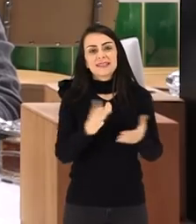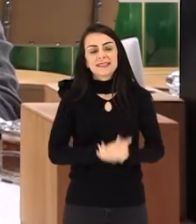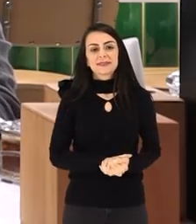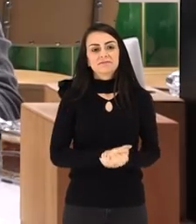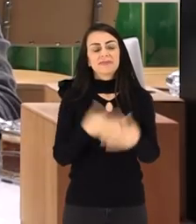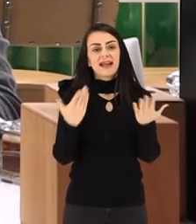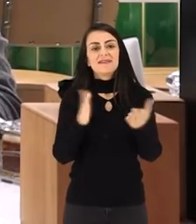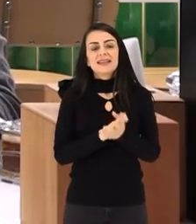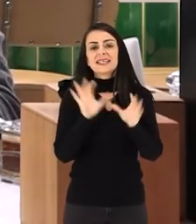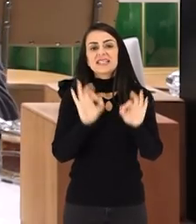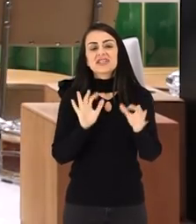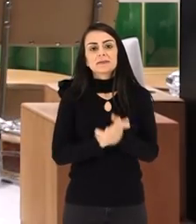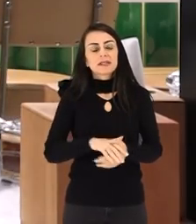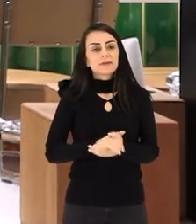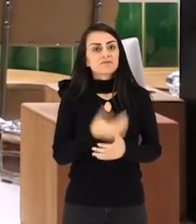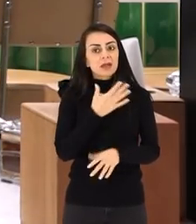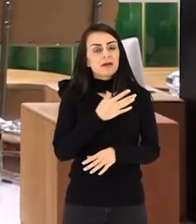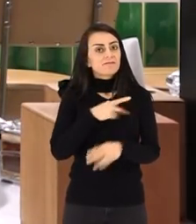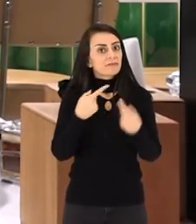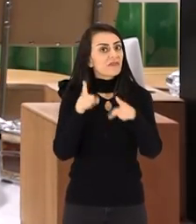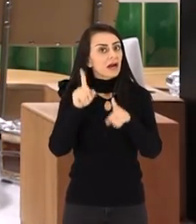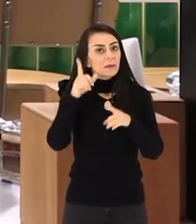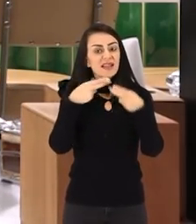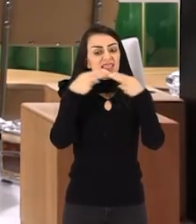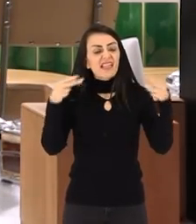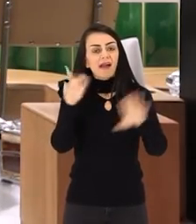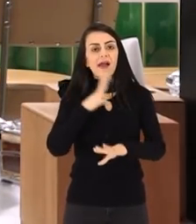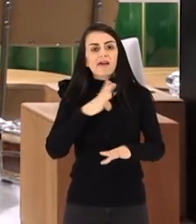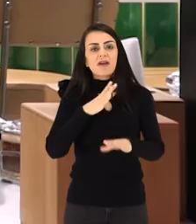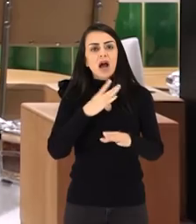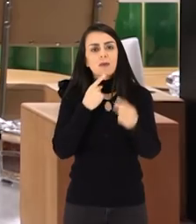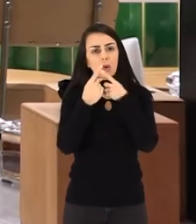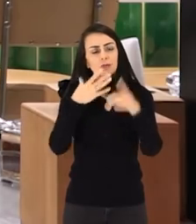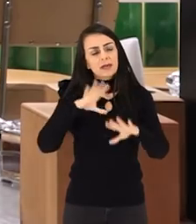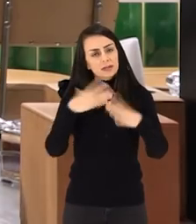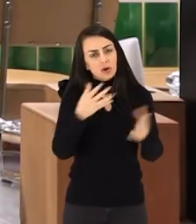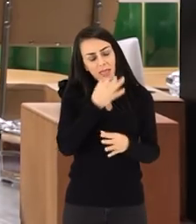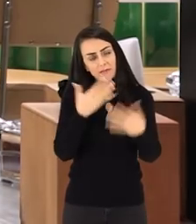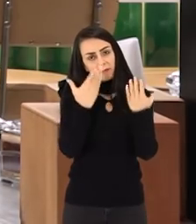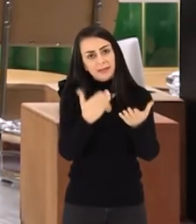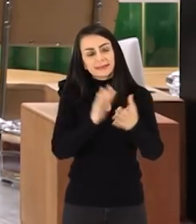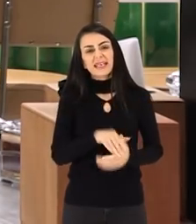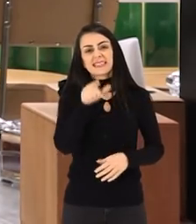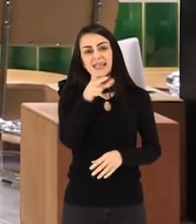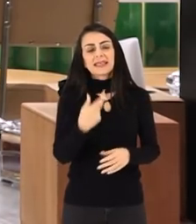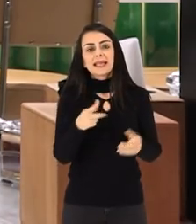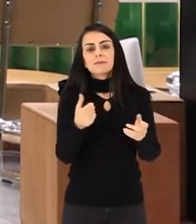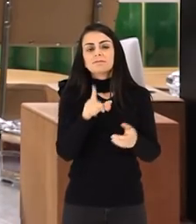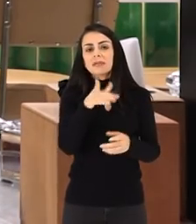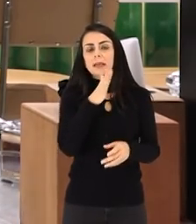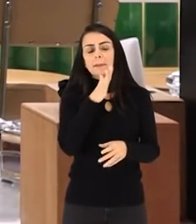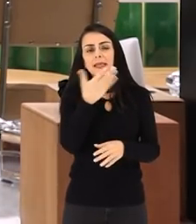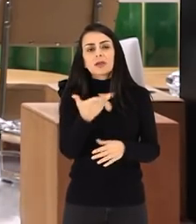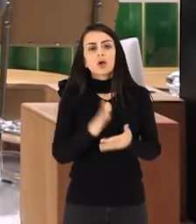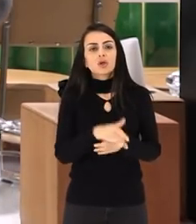ya. Peki şimdi enteresan bir hikayeye daha geçiş yapmak istiyorum. Müsaaden olursun. Ha, evet. Seninle ilgili bildiğim,